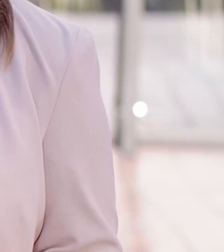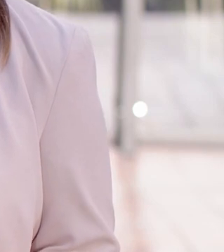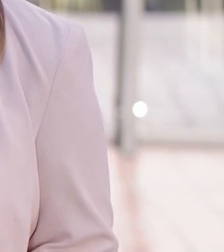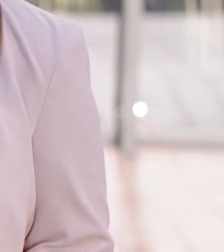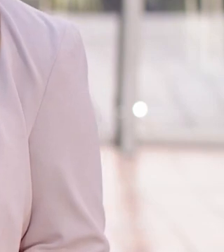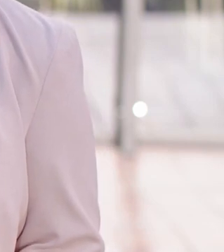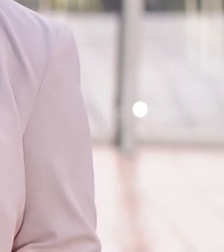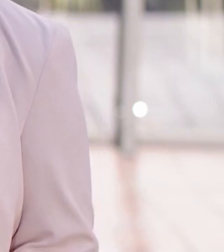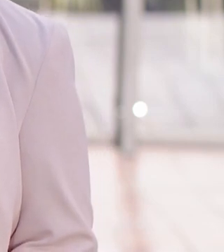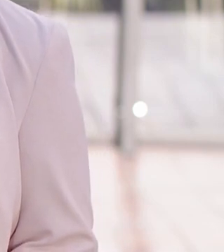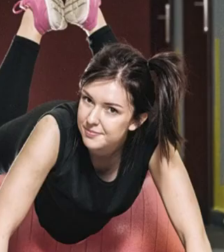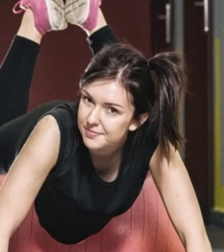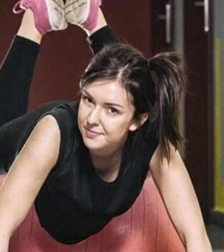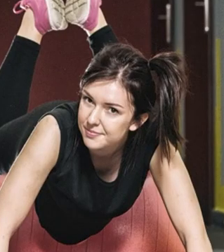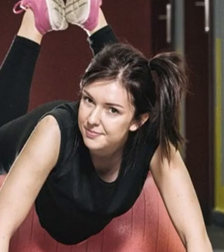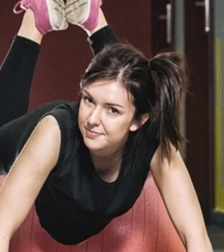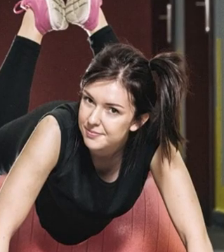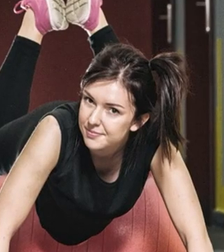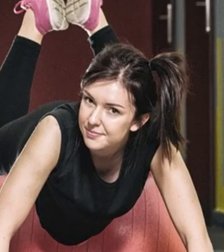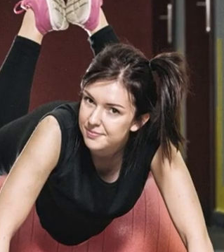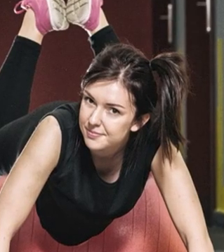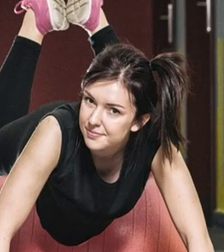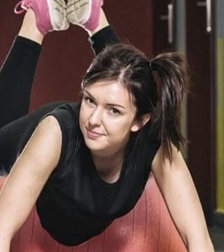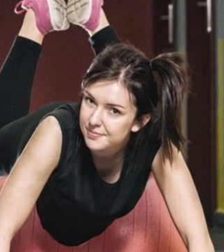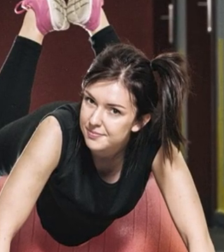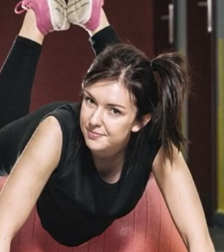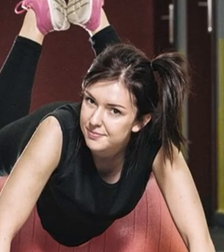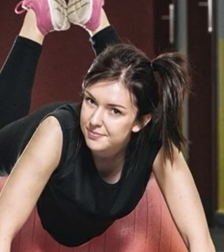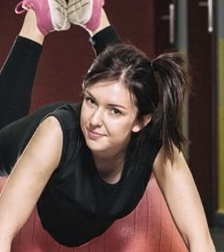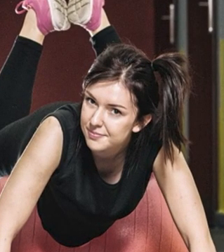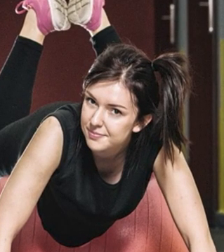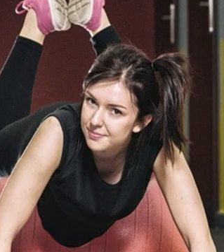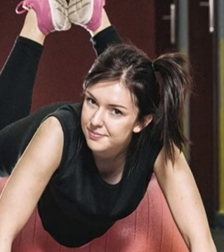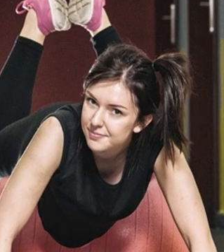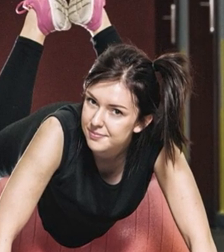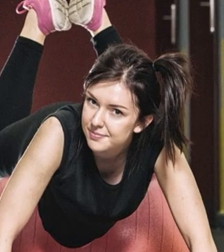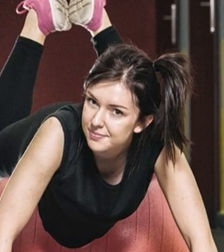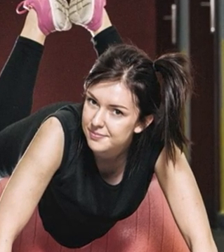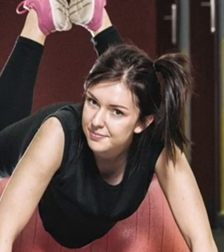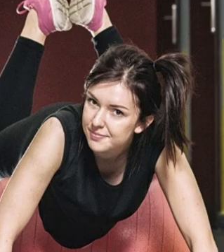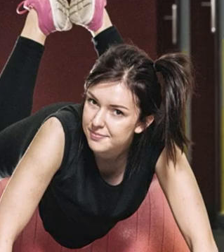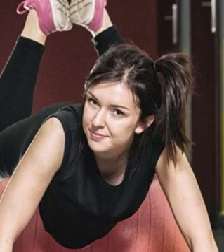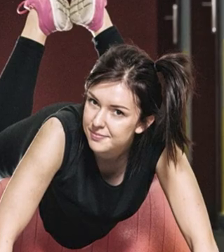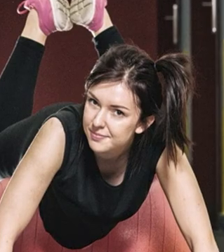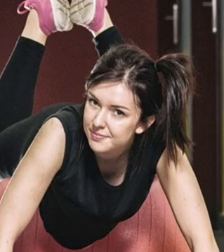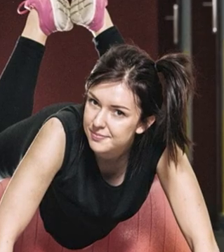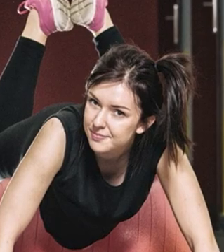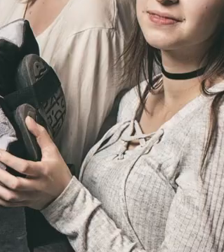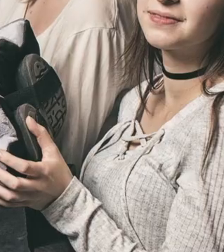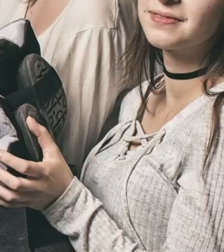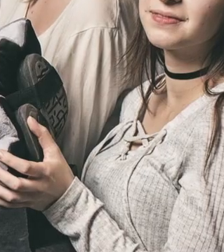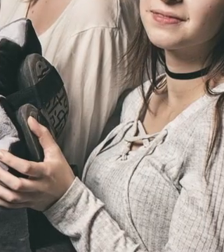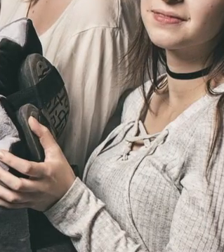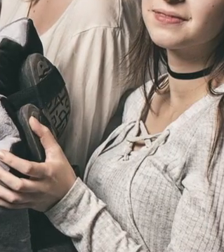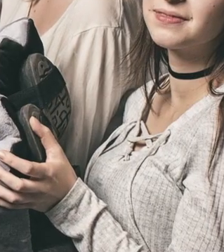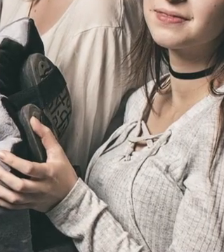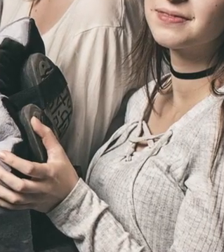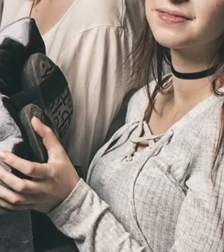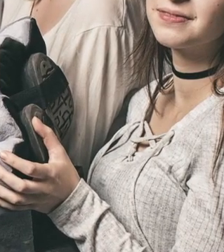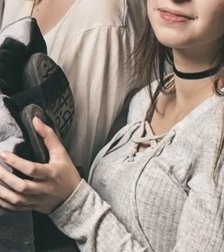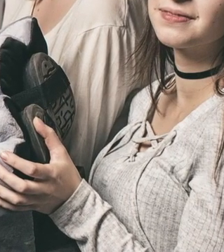pracujemy, które wdrażamy, to są udogodnienia, z których korzystają również inne grupy